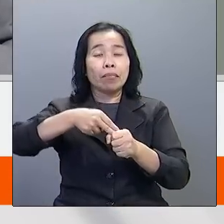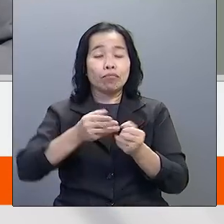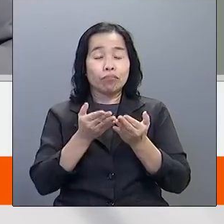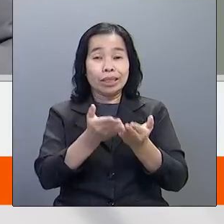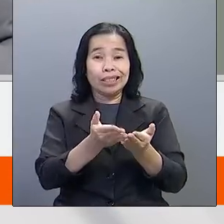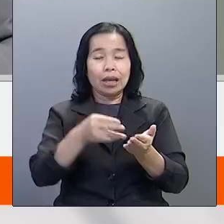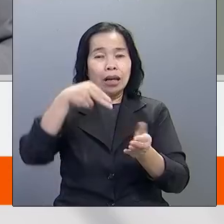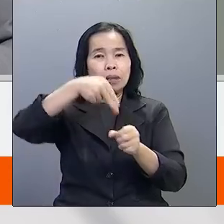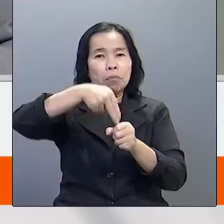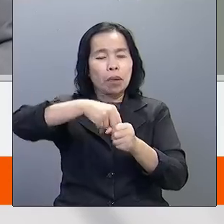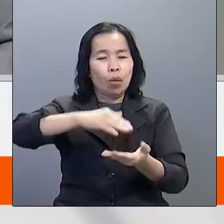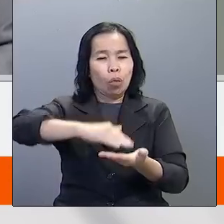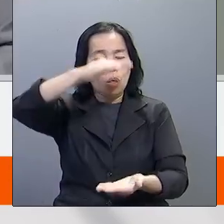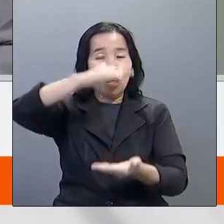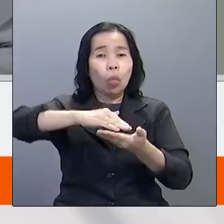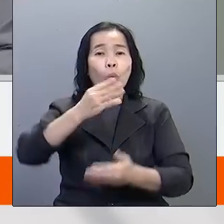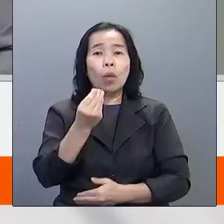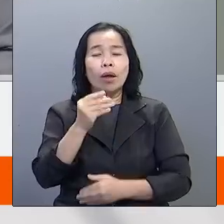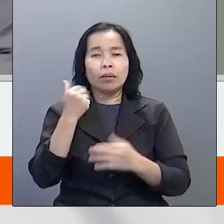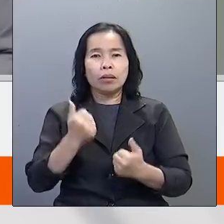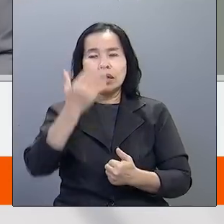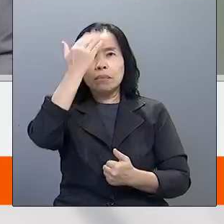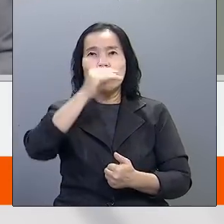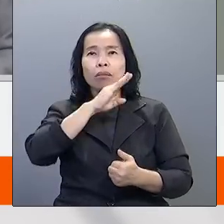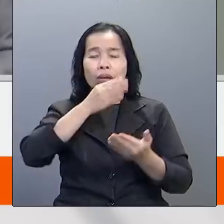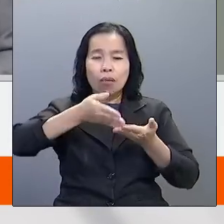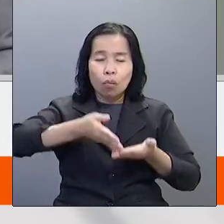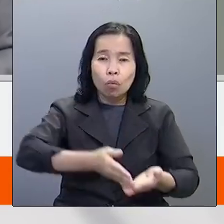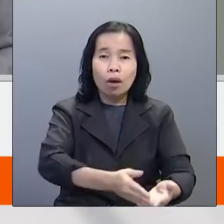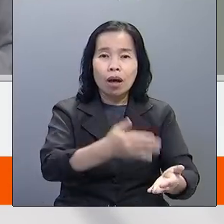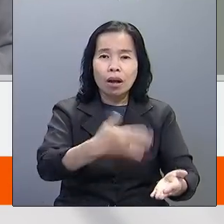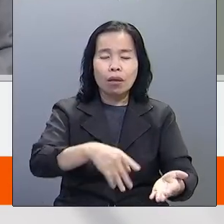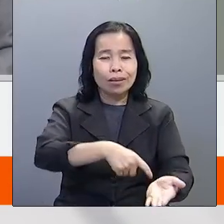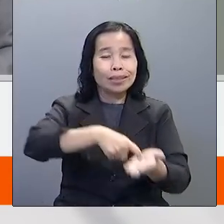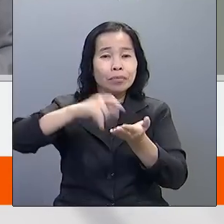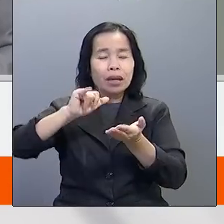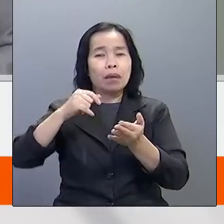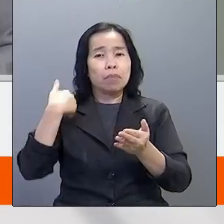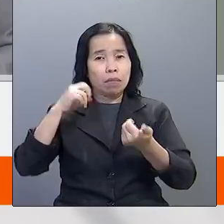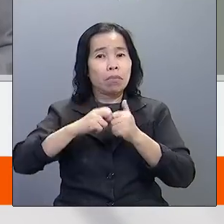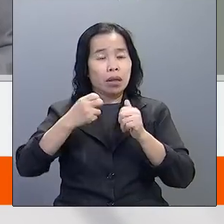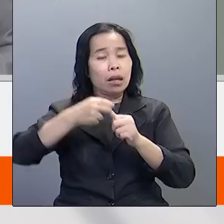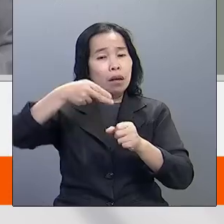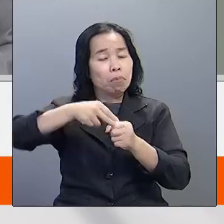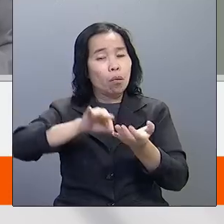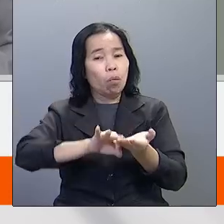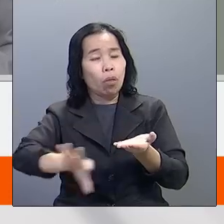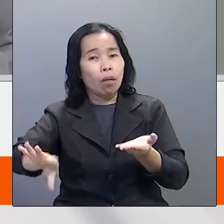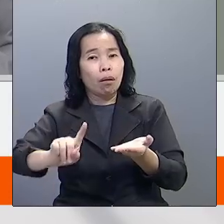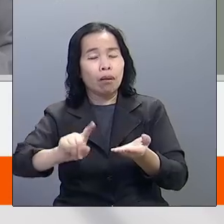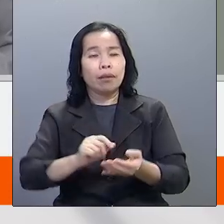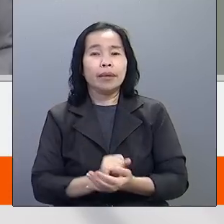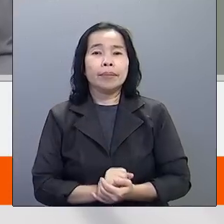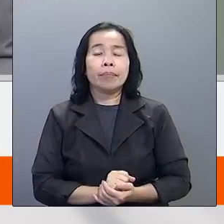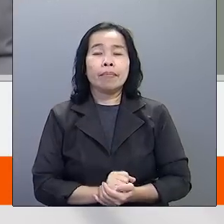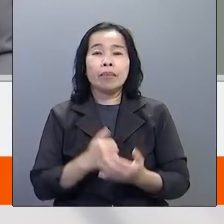เป็นปัญหาไหมคะในระหว่างนี้ที่ยังค้นหาไม่เสร็จก็คงจะยังเริ่มเก็บกู้ไม่ได้นะคะ คือตอนนี้ในส่วนของตำบ